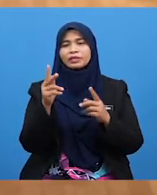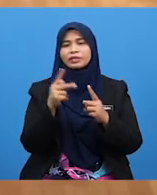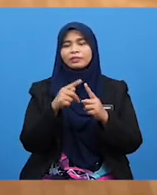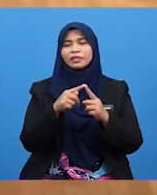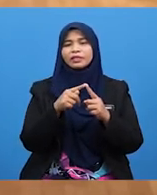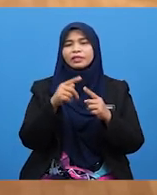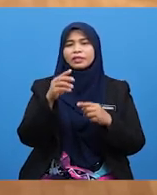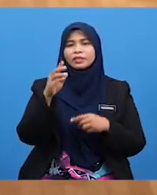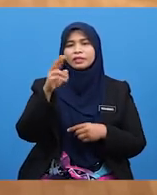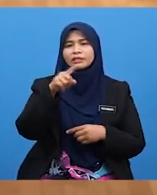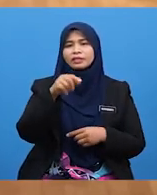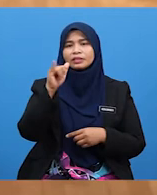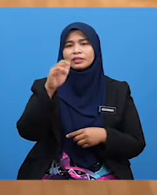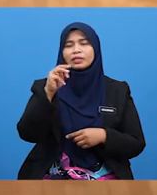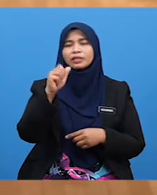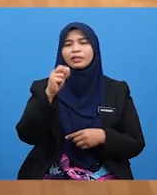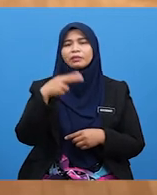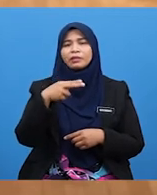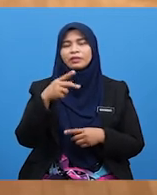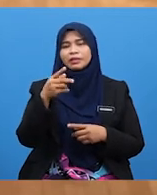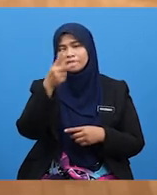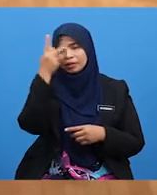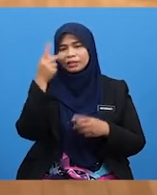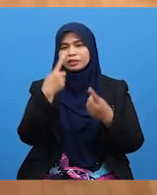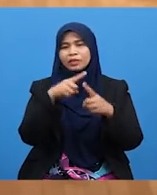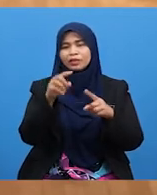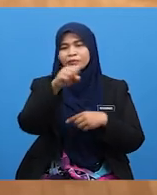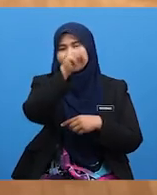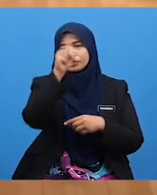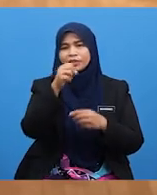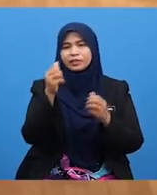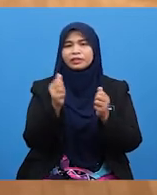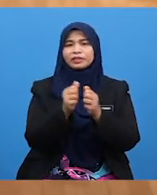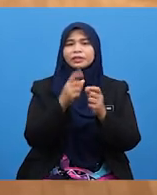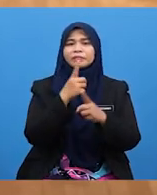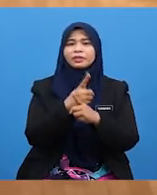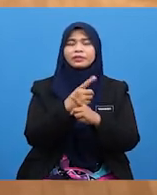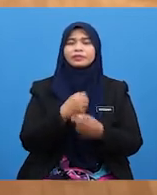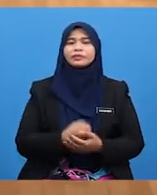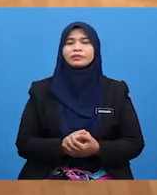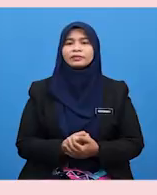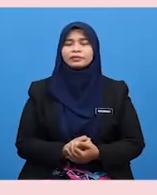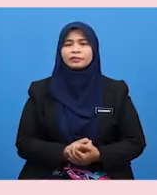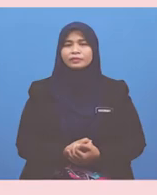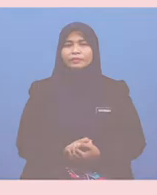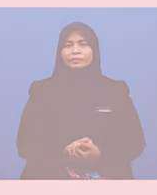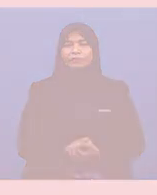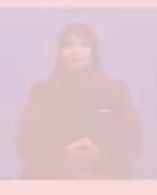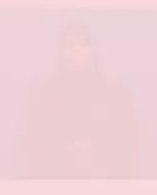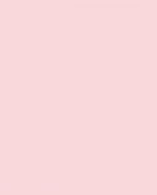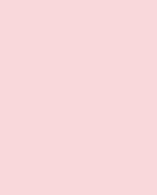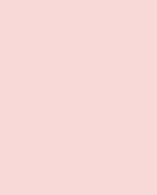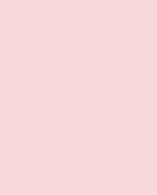kepada Zaimah kerana menjawab kedua-dua soalan dengan betul. Terima kasih, cikgu. Sama-sama.